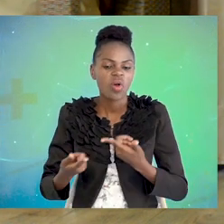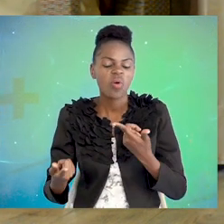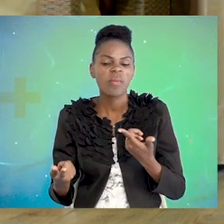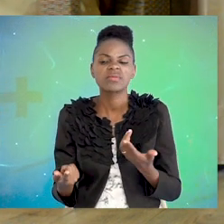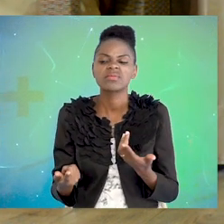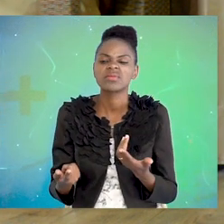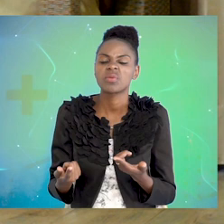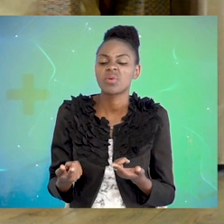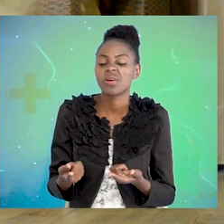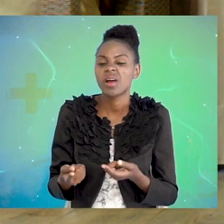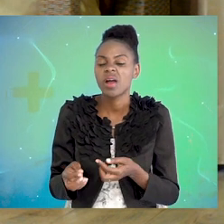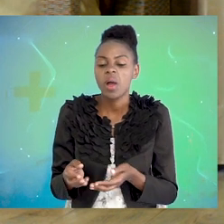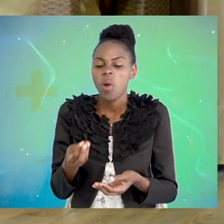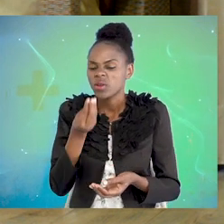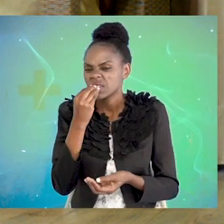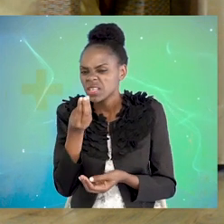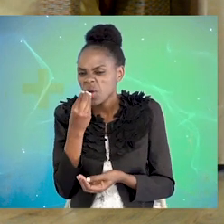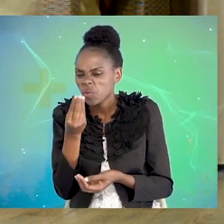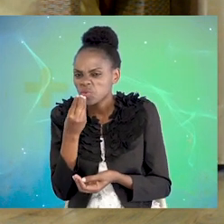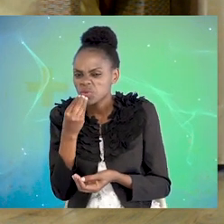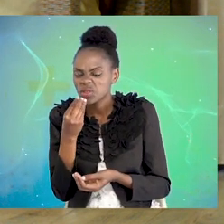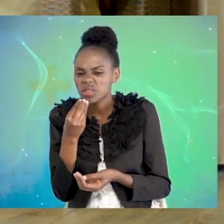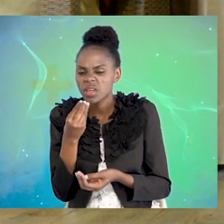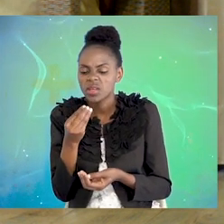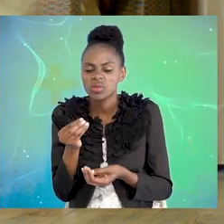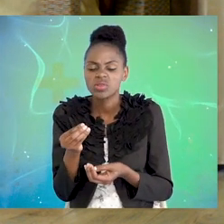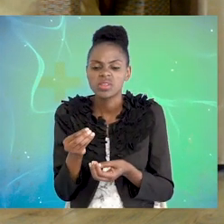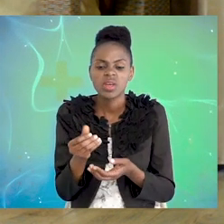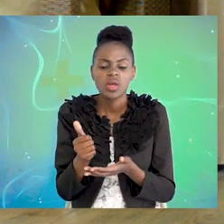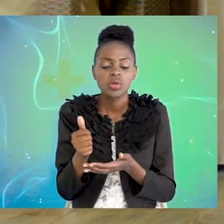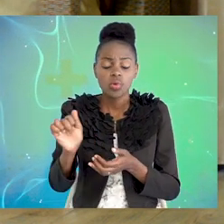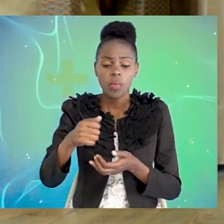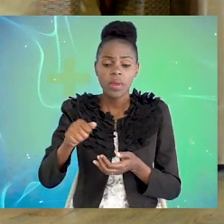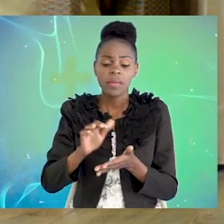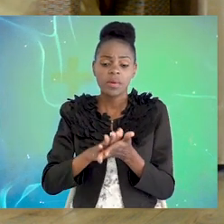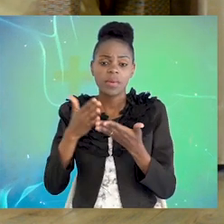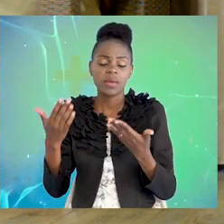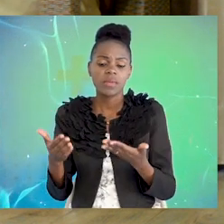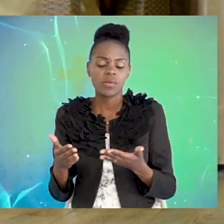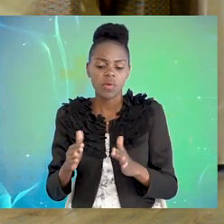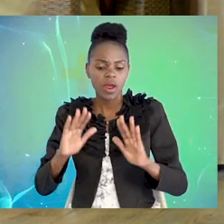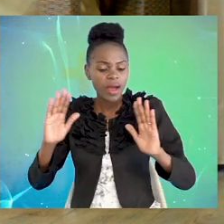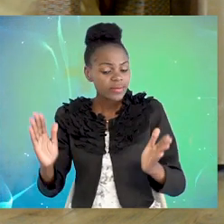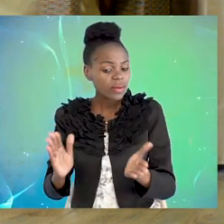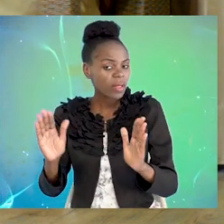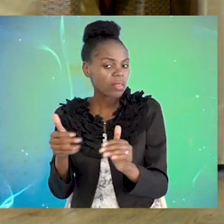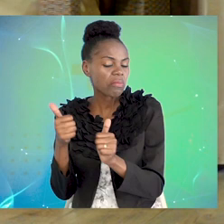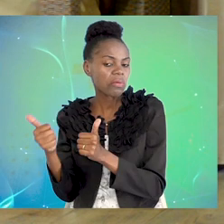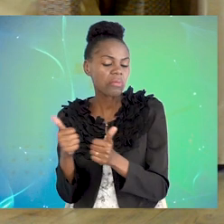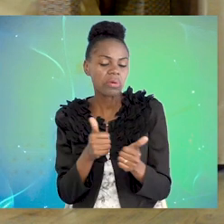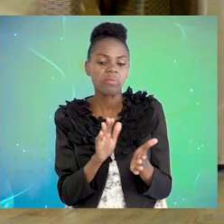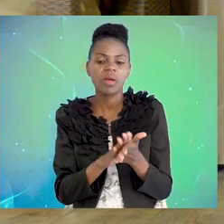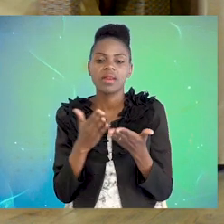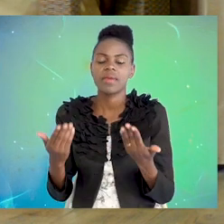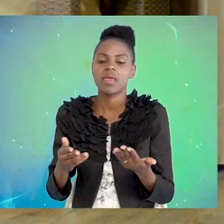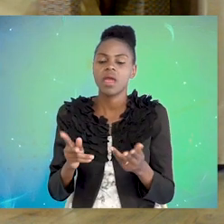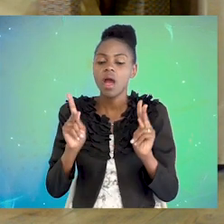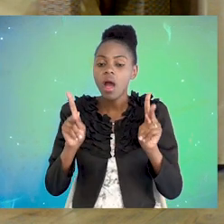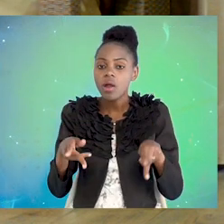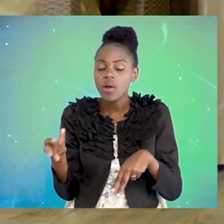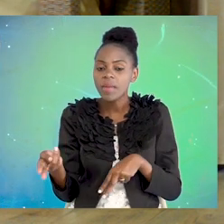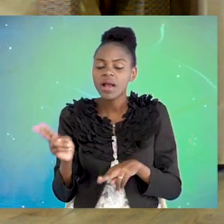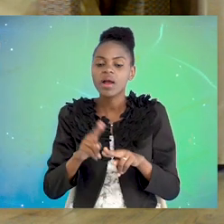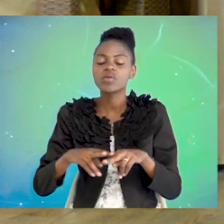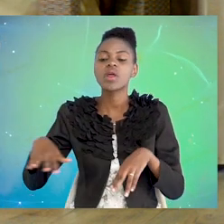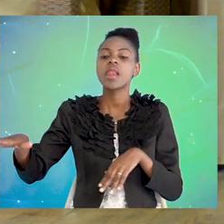toilet. Kumaso mwina kudya chakudya chotsuka bwino. Zima vuda kuti azisamalire. Kumaso anthu amene wamakaona kuti